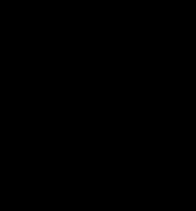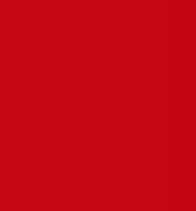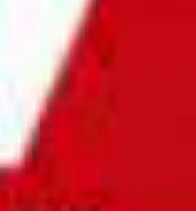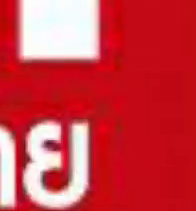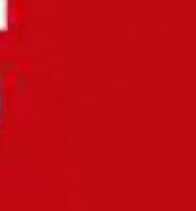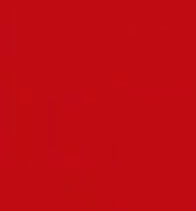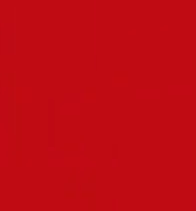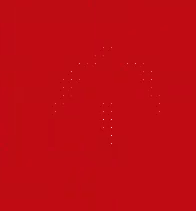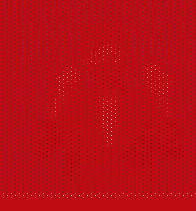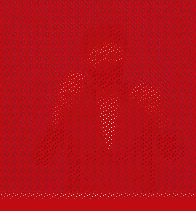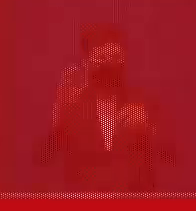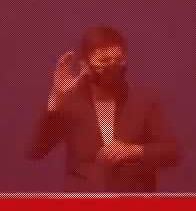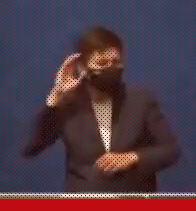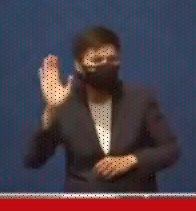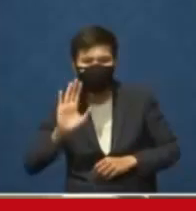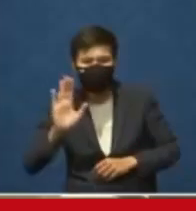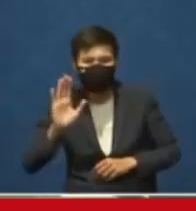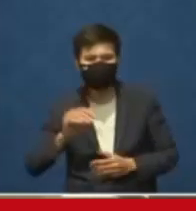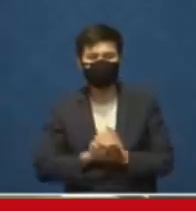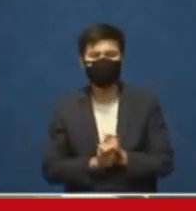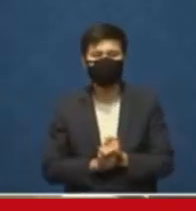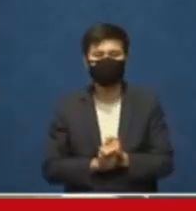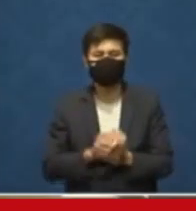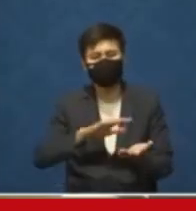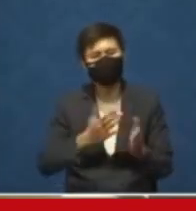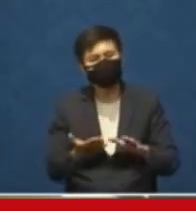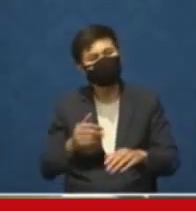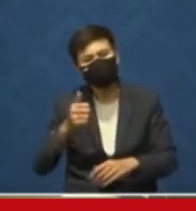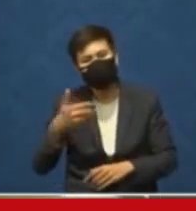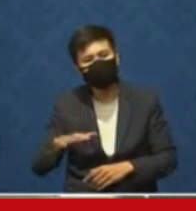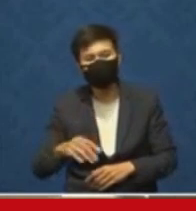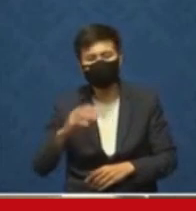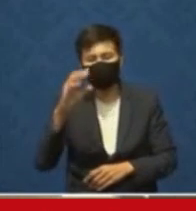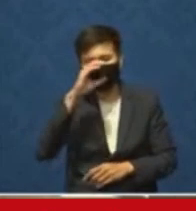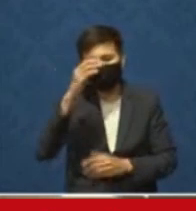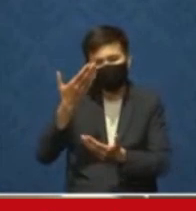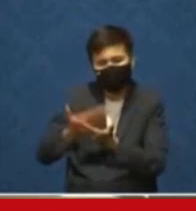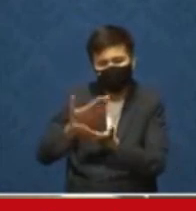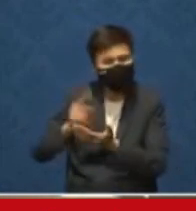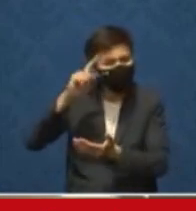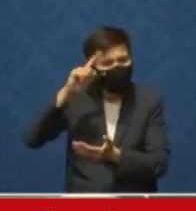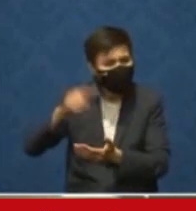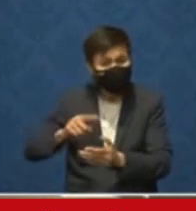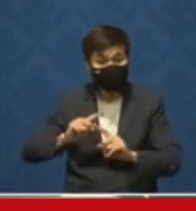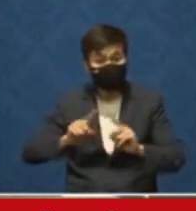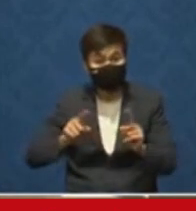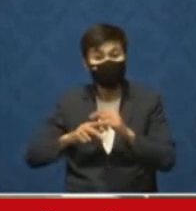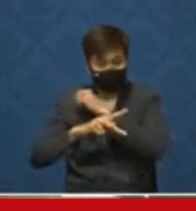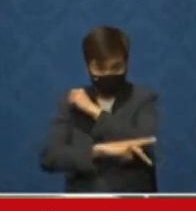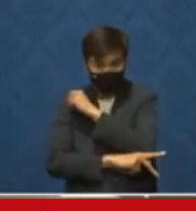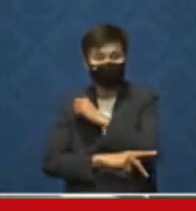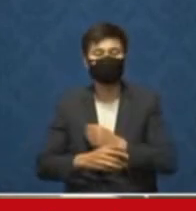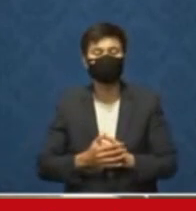หอพักมาดูอยู่เรื่องหนึ่งสำหรับนายกที่เราไว้วางใจไม่ได้ล้มเหลวไม่ว่า